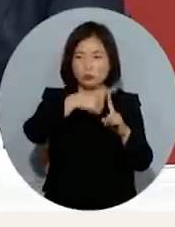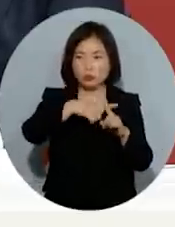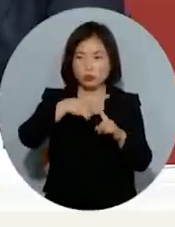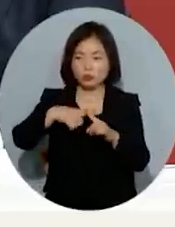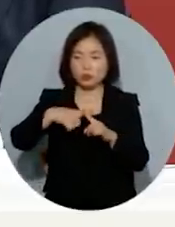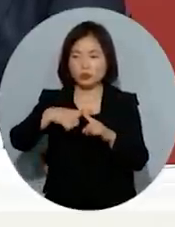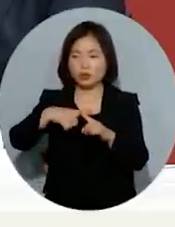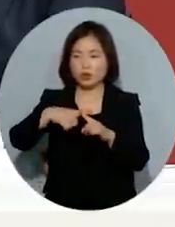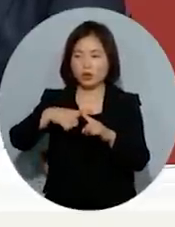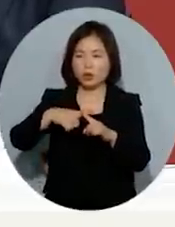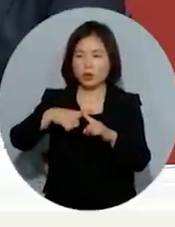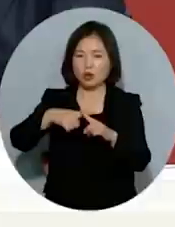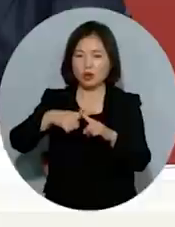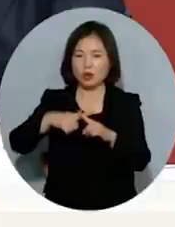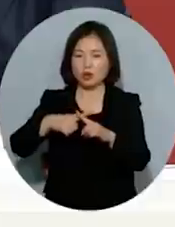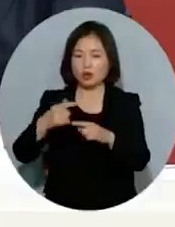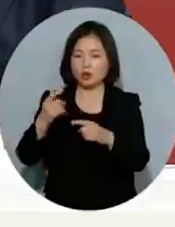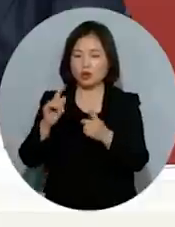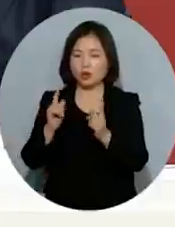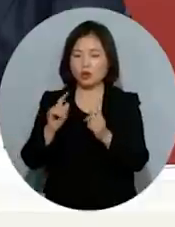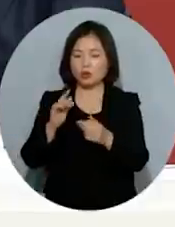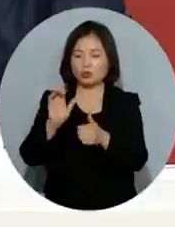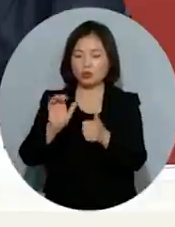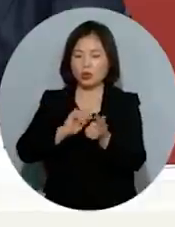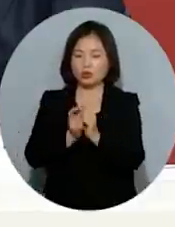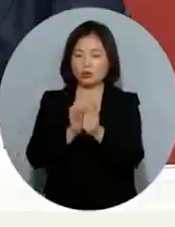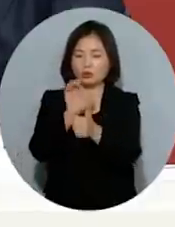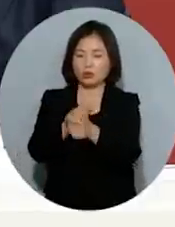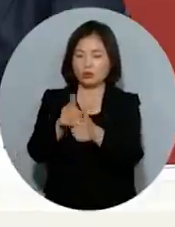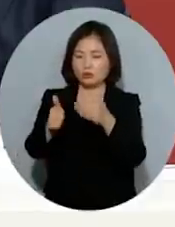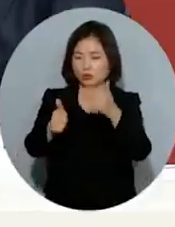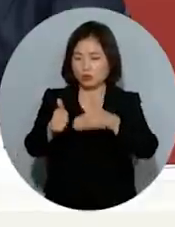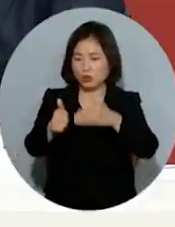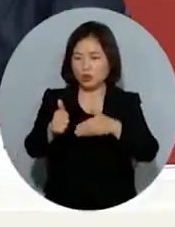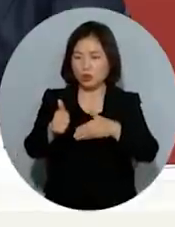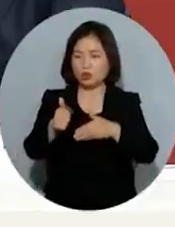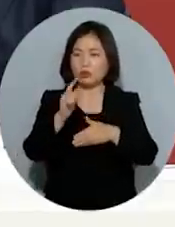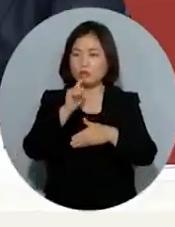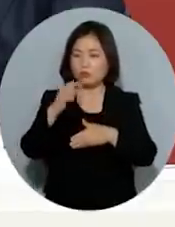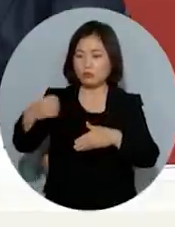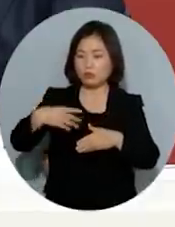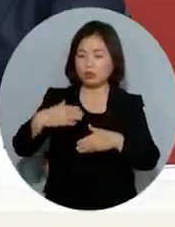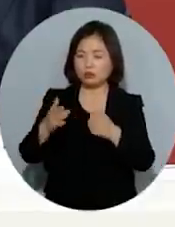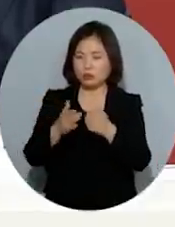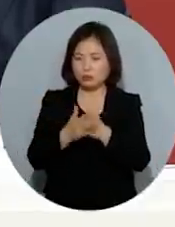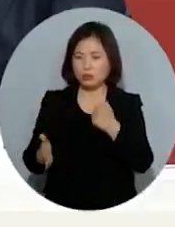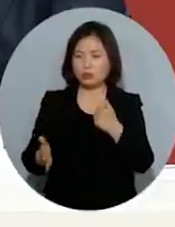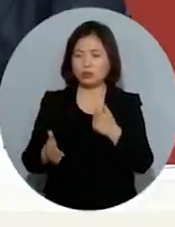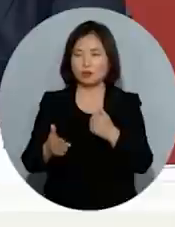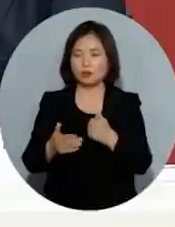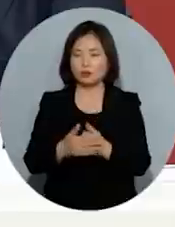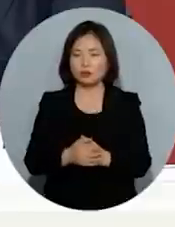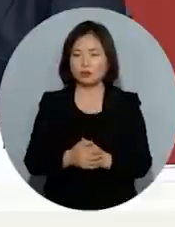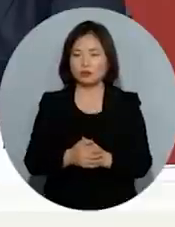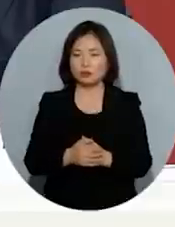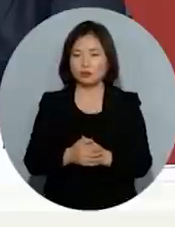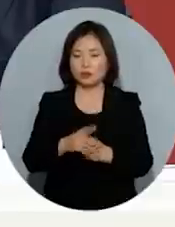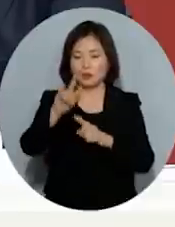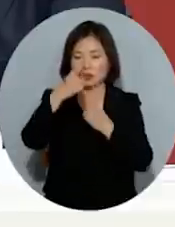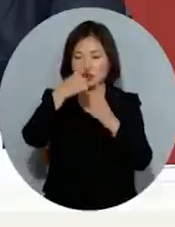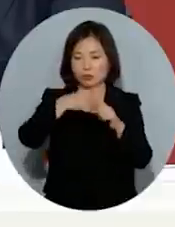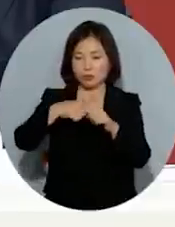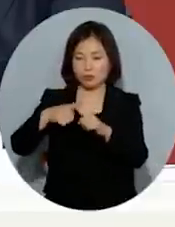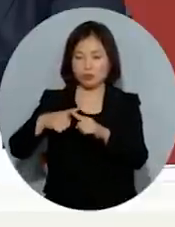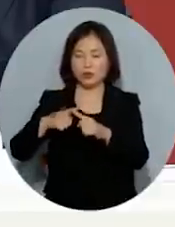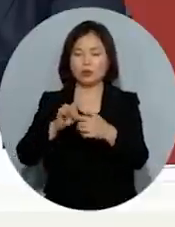모씨가 이정필 씨 위탁 관리를 맡아가지고 했던 예? 것을 얘기를 하셨기 때문에 그 이